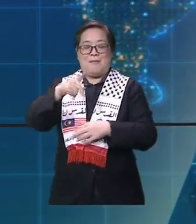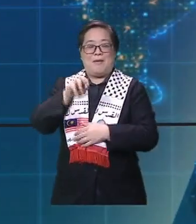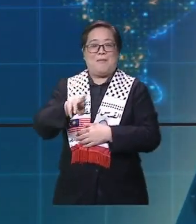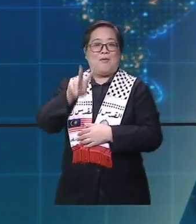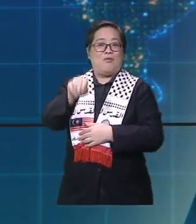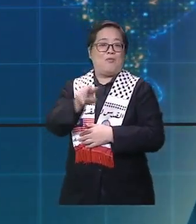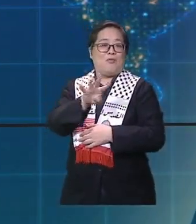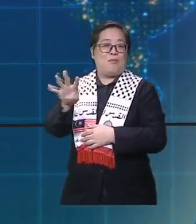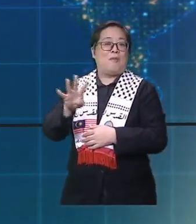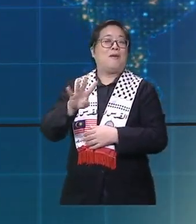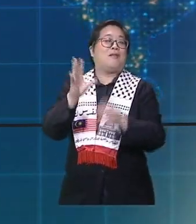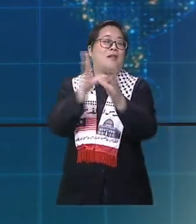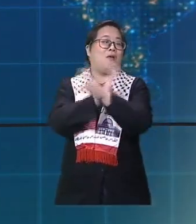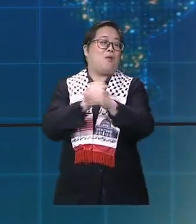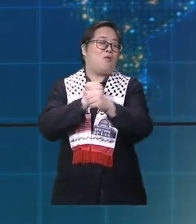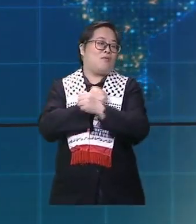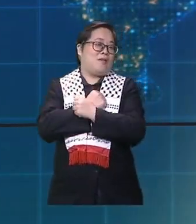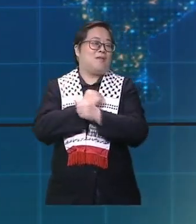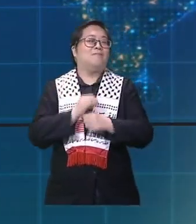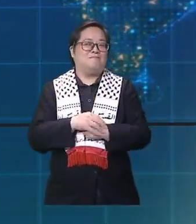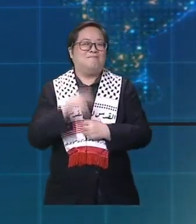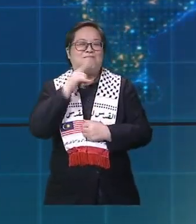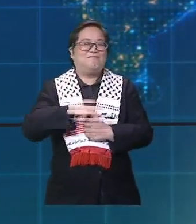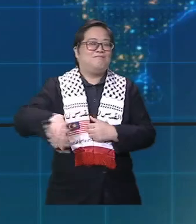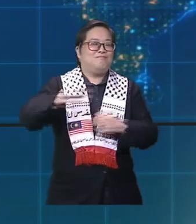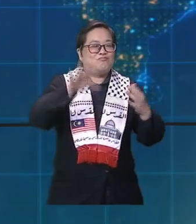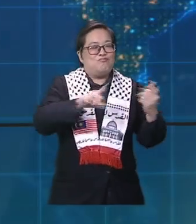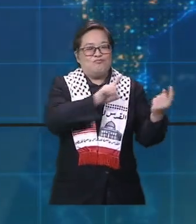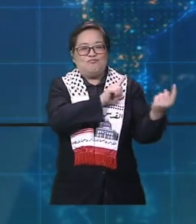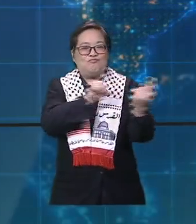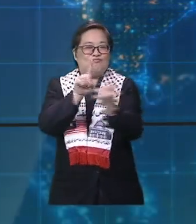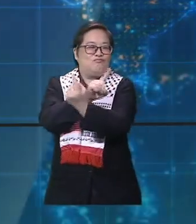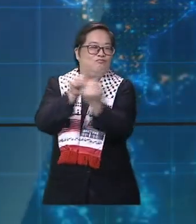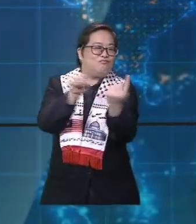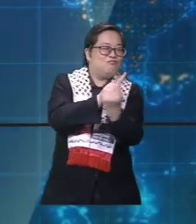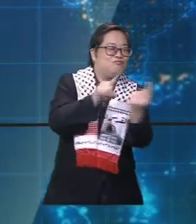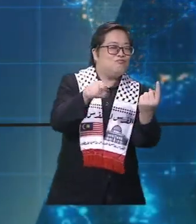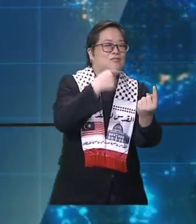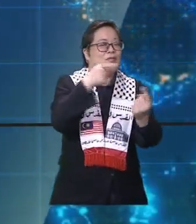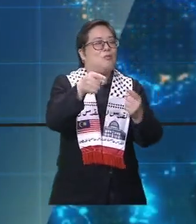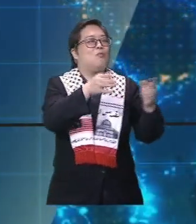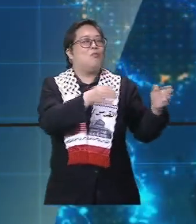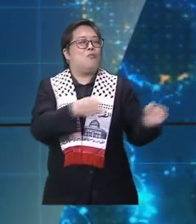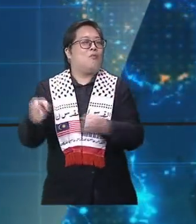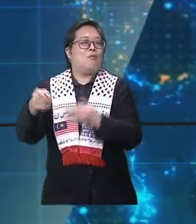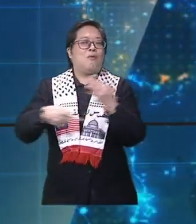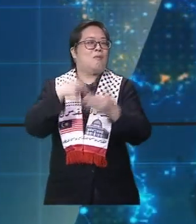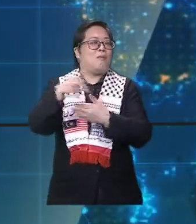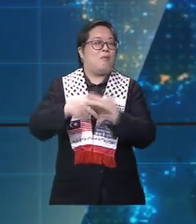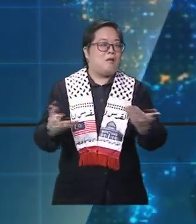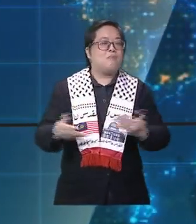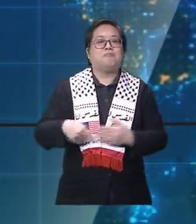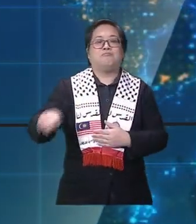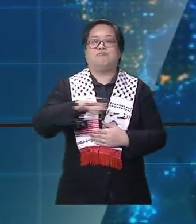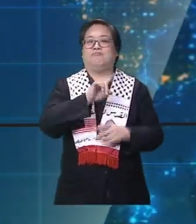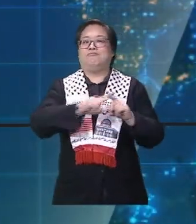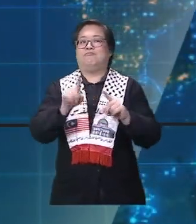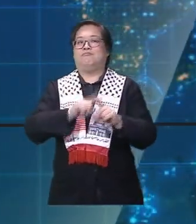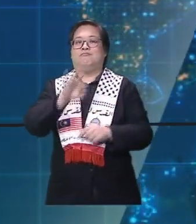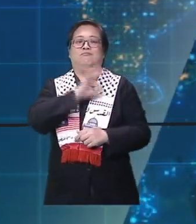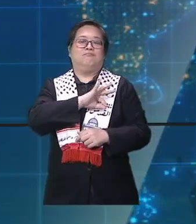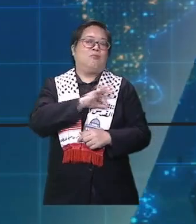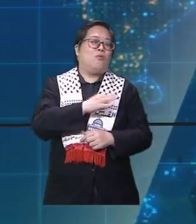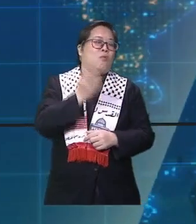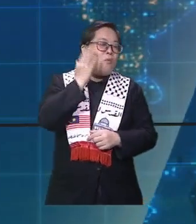PMR 2024 Sarawak Kusayang. Rata-rata pengunjung yang ditemui Bernama TV menyifatkan penganjuran itu memberikan